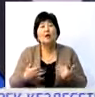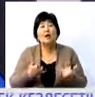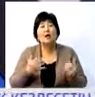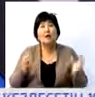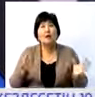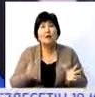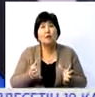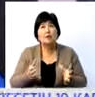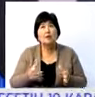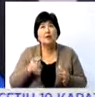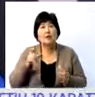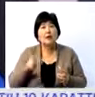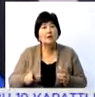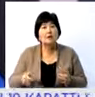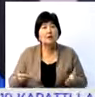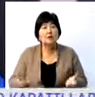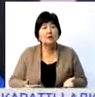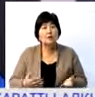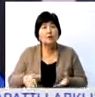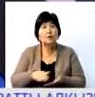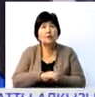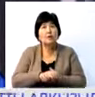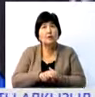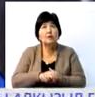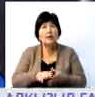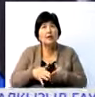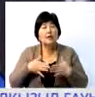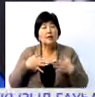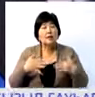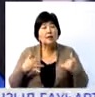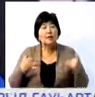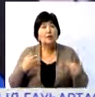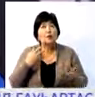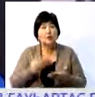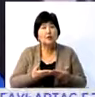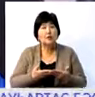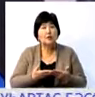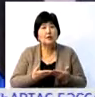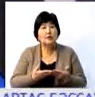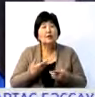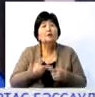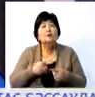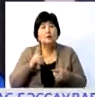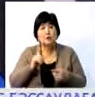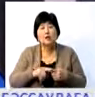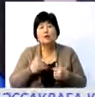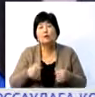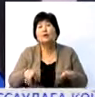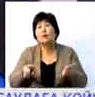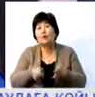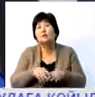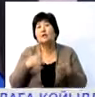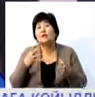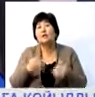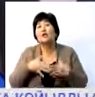қамқорлықты азаматтық қоғамның көтеруі қоғамымыздың кемелденгендігін көрсетеді. Сондықтан да бұл құптарлық